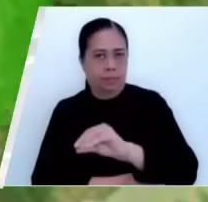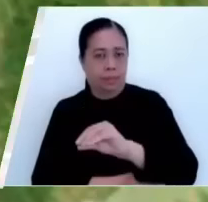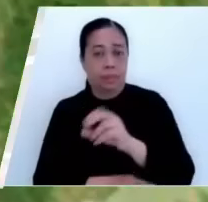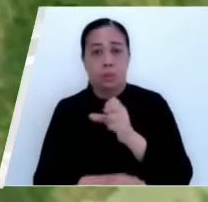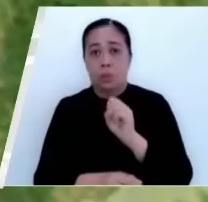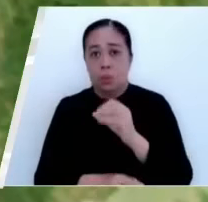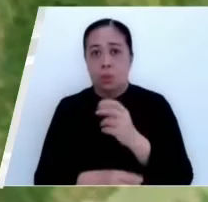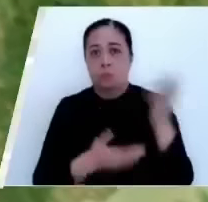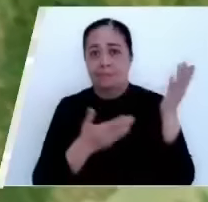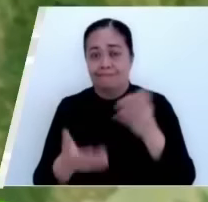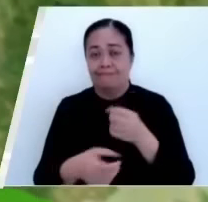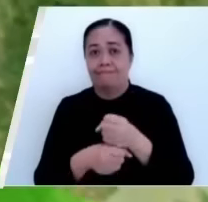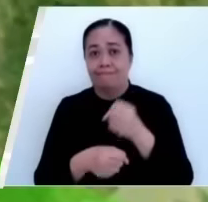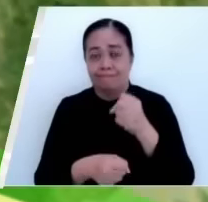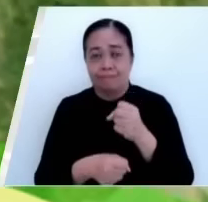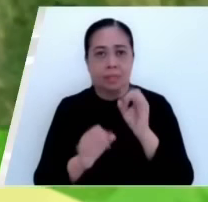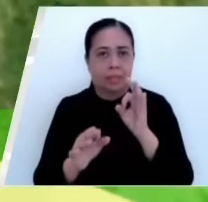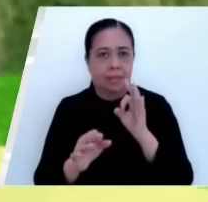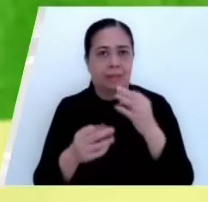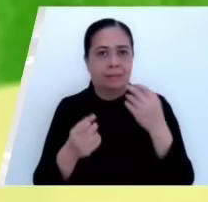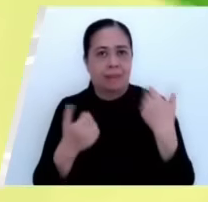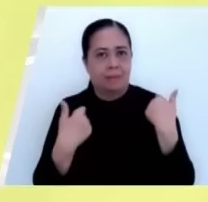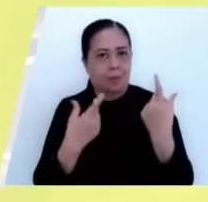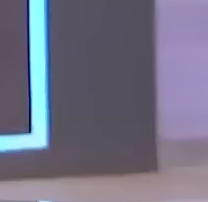ng payong kung may lakad.